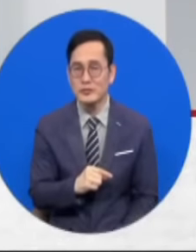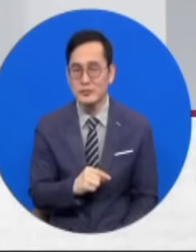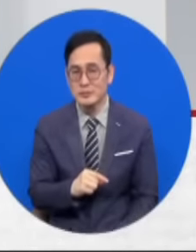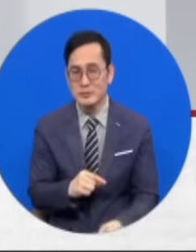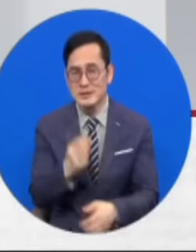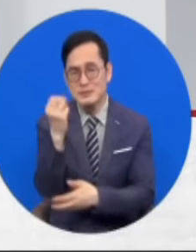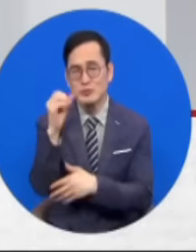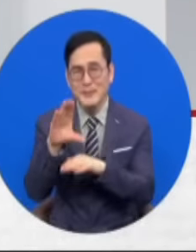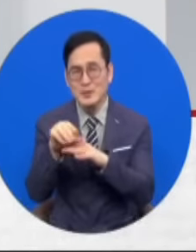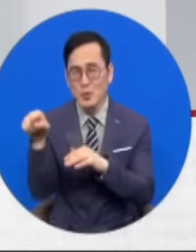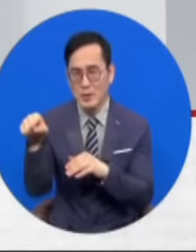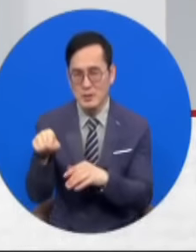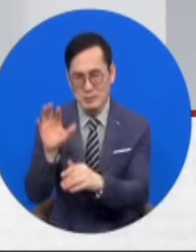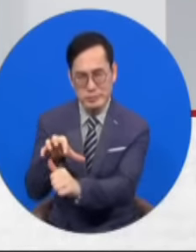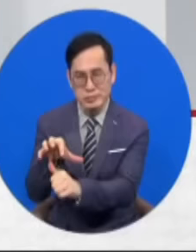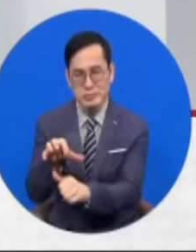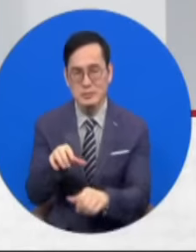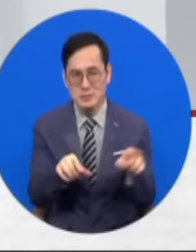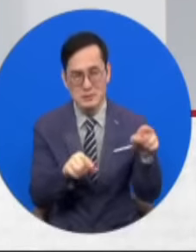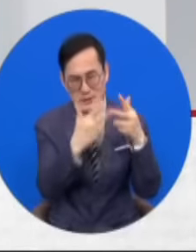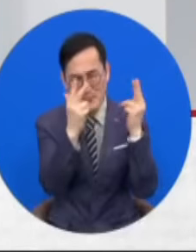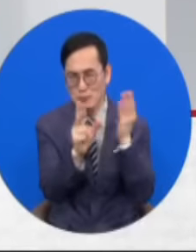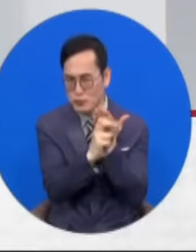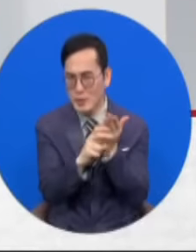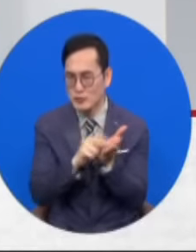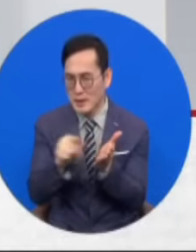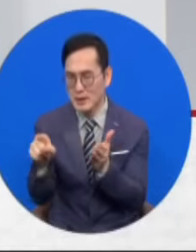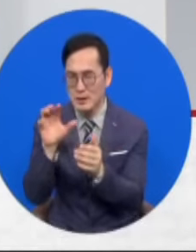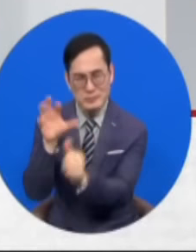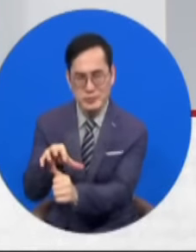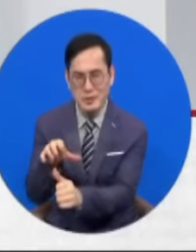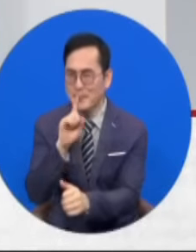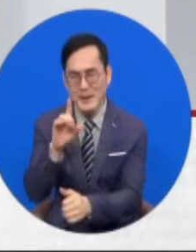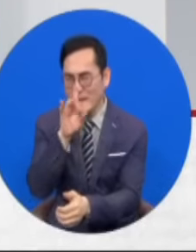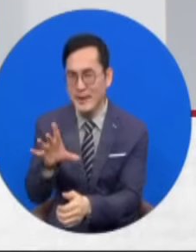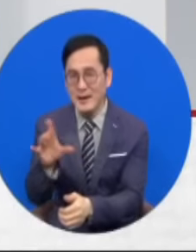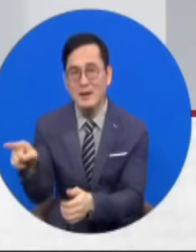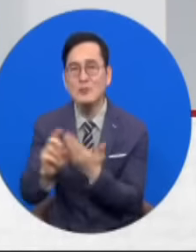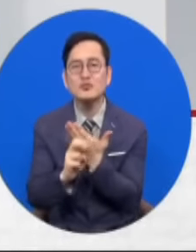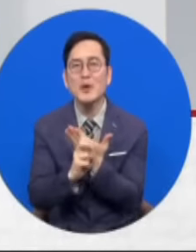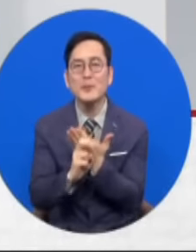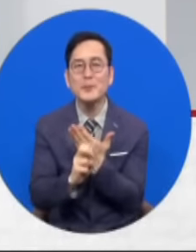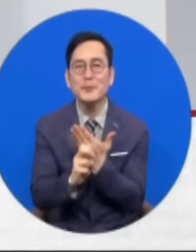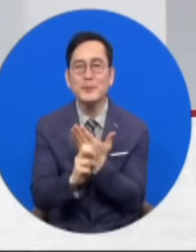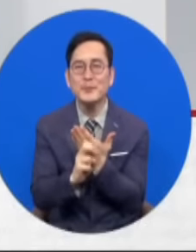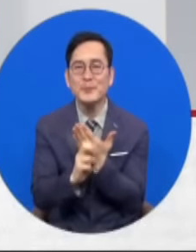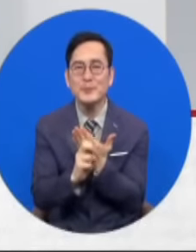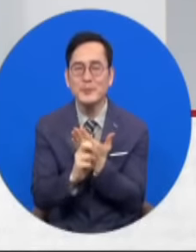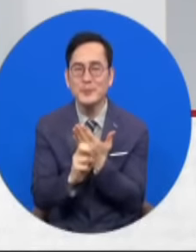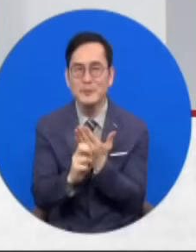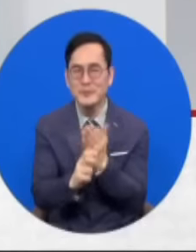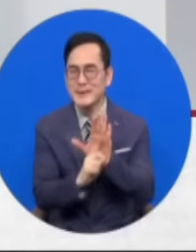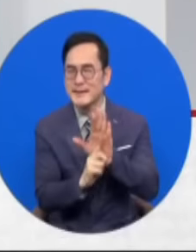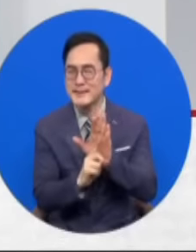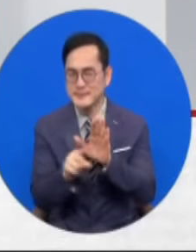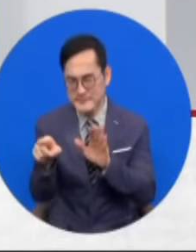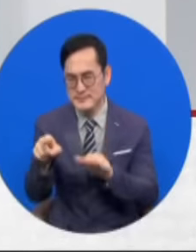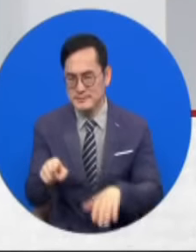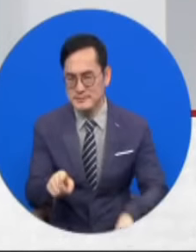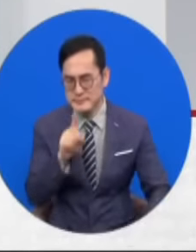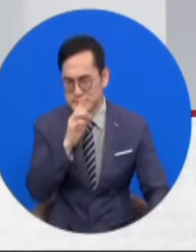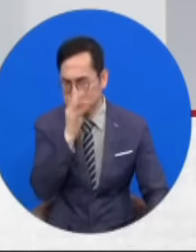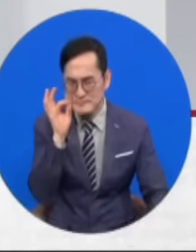몰랐던 이야기들이 나올 수도 있는 겁니다 극단적으로 말해서 보수 쪽에 스타 검사가 나올 수도 있는 겁니다 그래서 굉장히 민주당에서